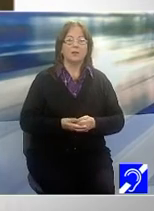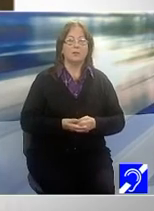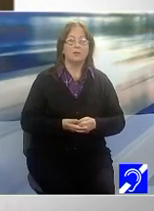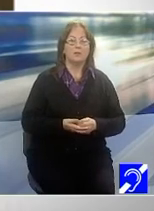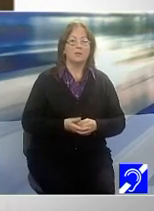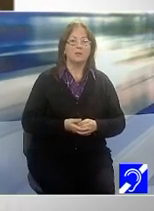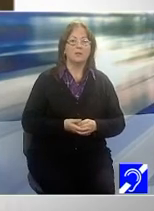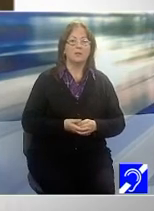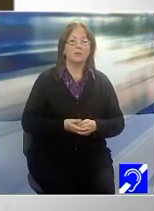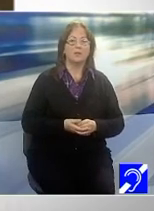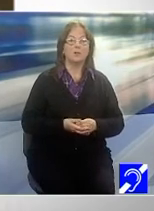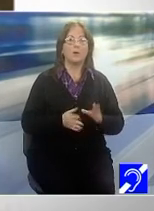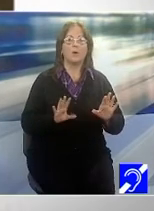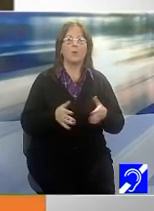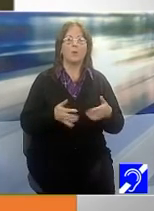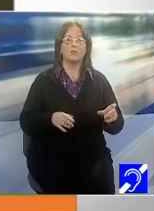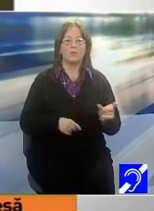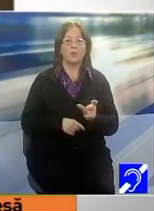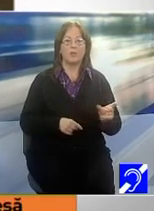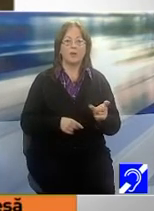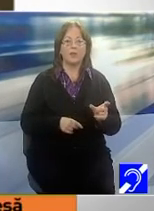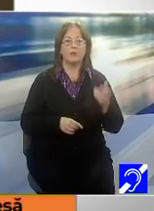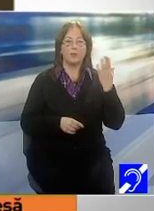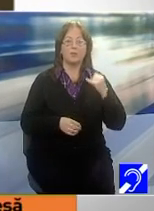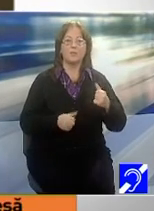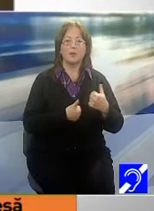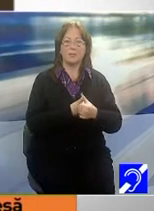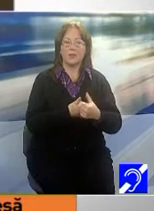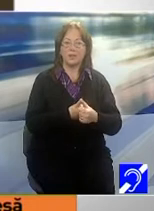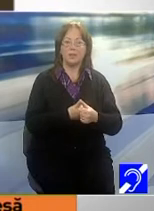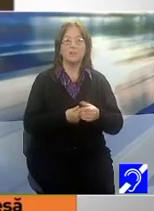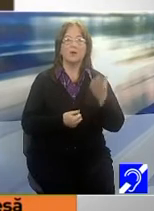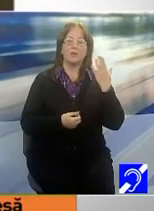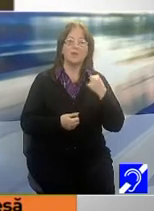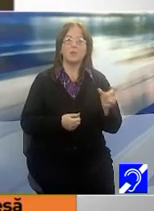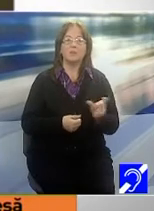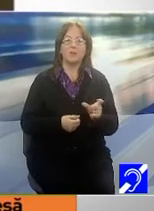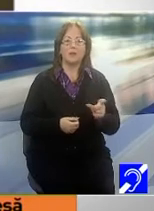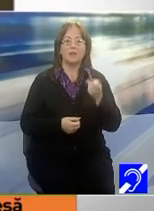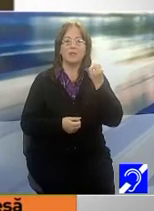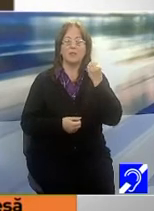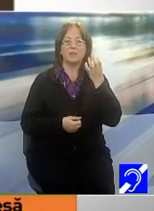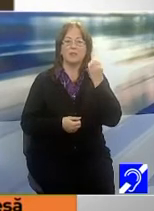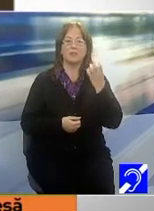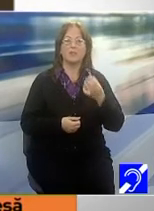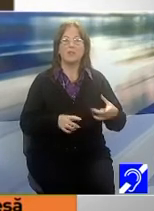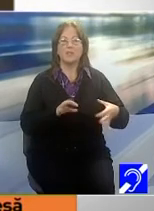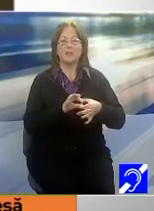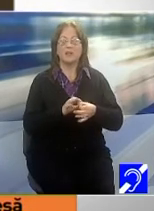going to be times when În orice perioadă de prietenie există perioade în care se relațiile sunt